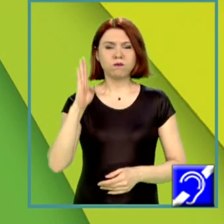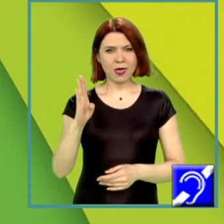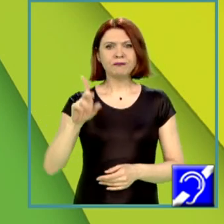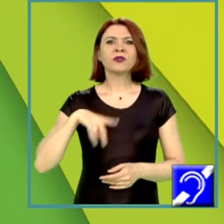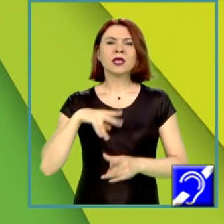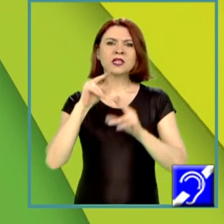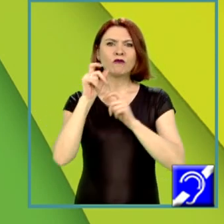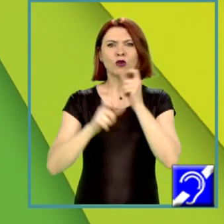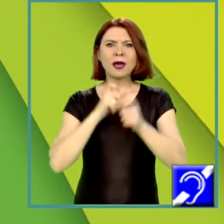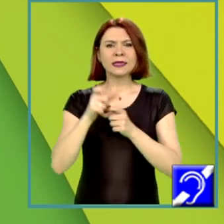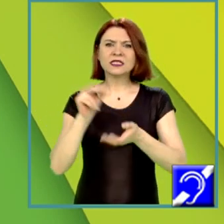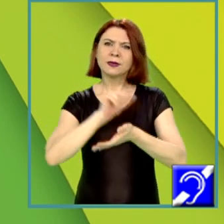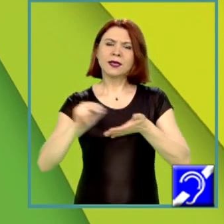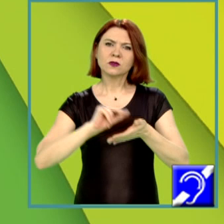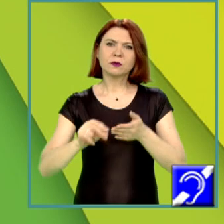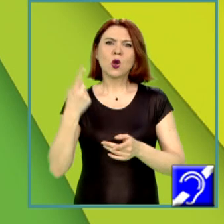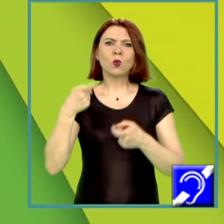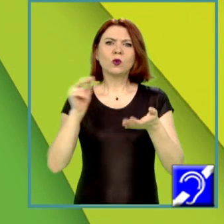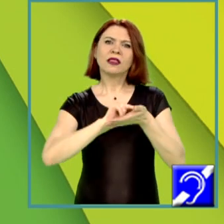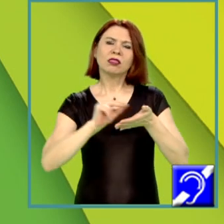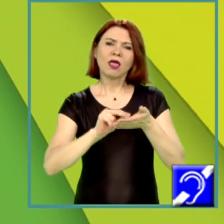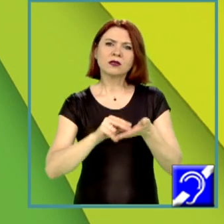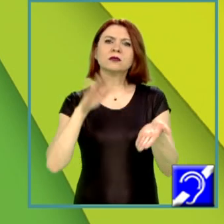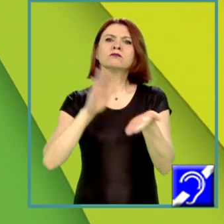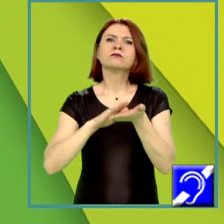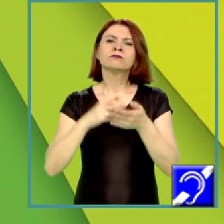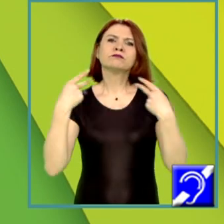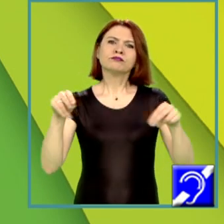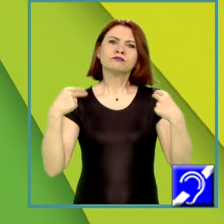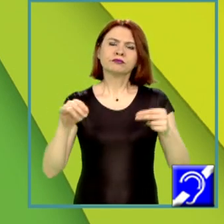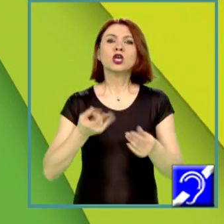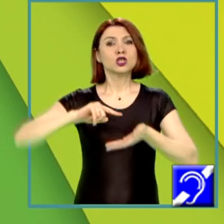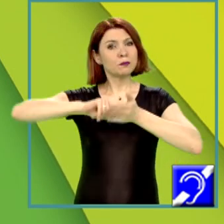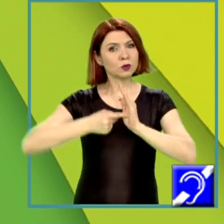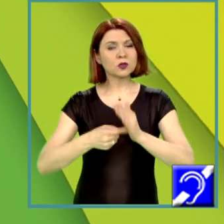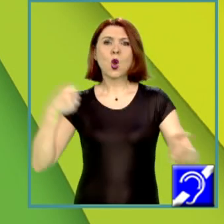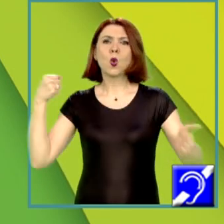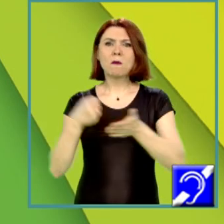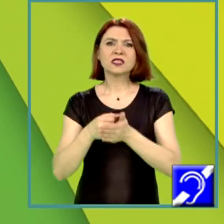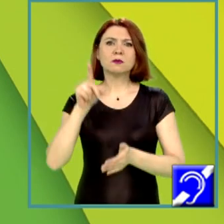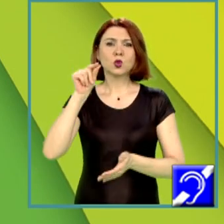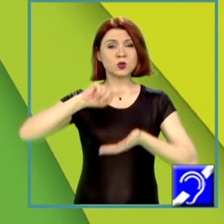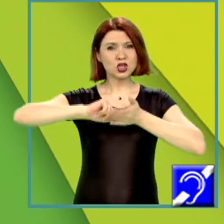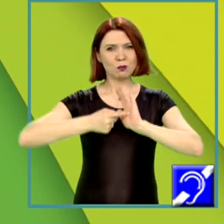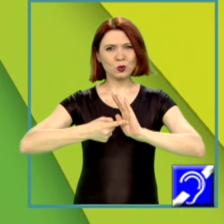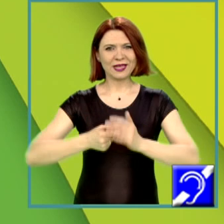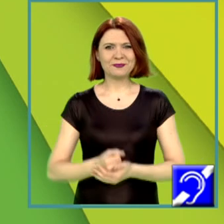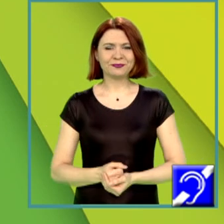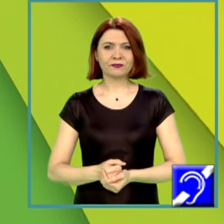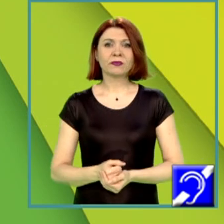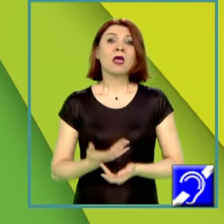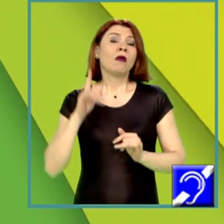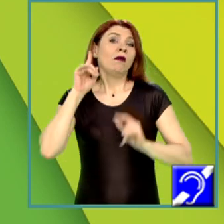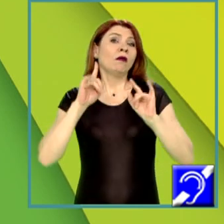este vorba despre redactarea unui text argumentativ și veți fi punctați cu maxim 20 de puncte în